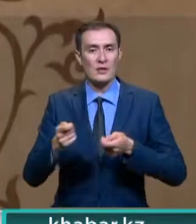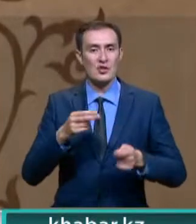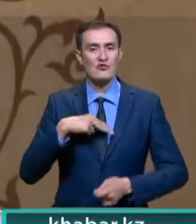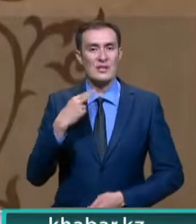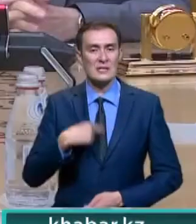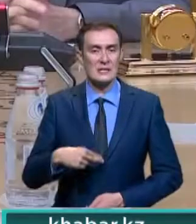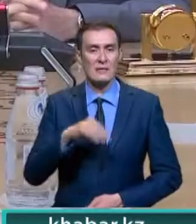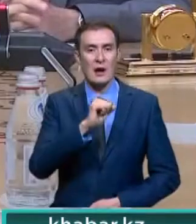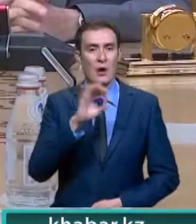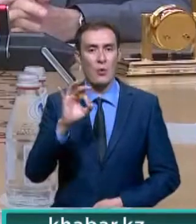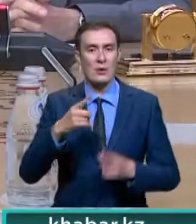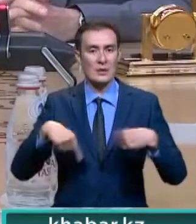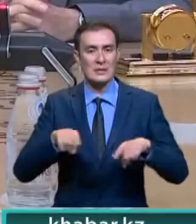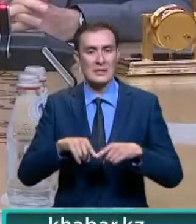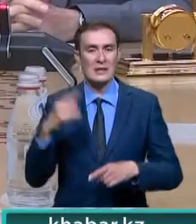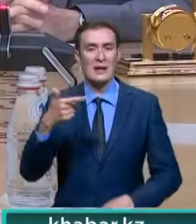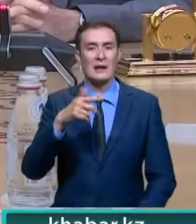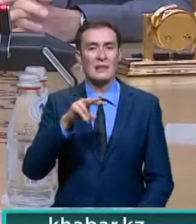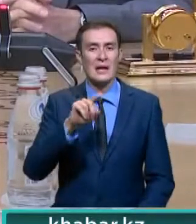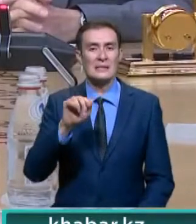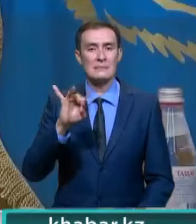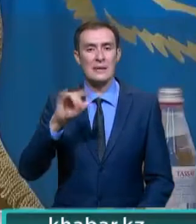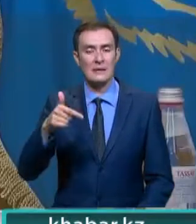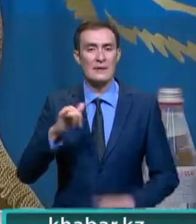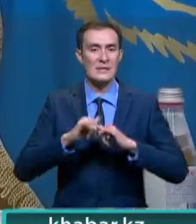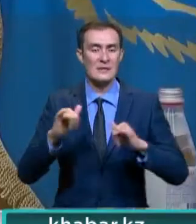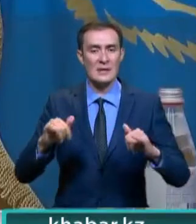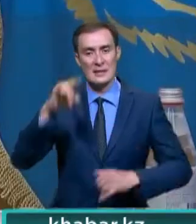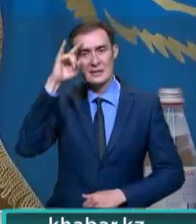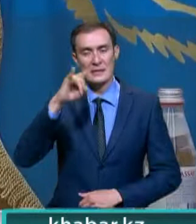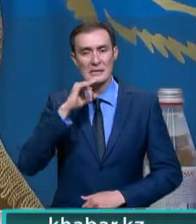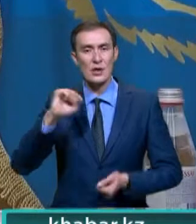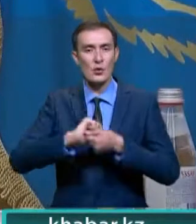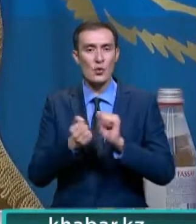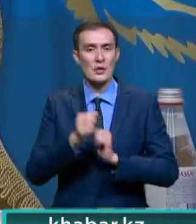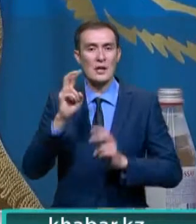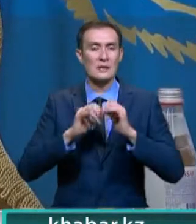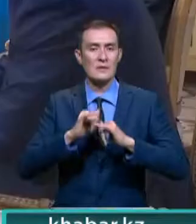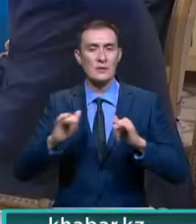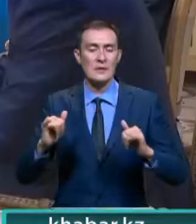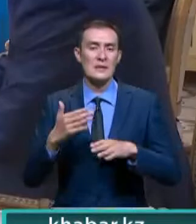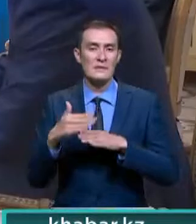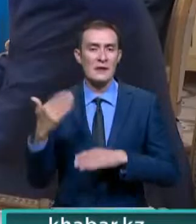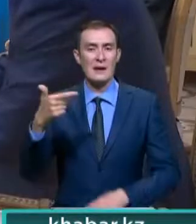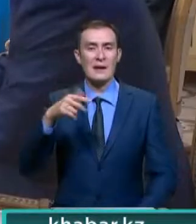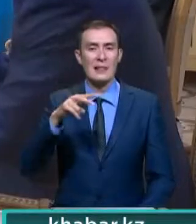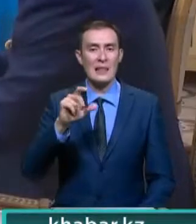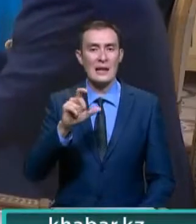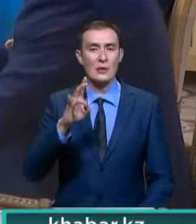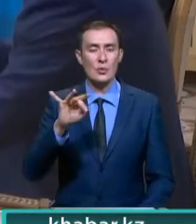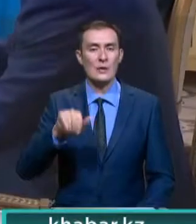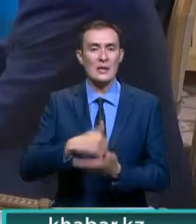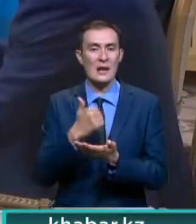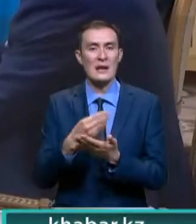швейцарского акционерного общества Айвана Глазенберга за вклад в развитие казахстанской горнодобывающей отрасли. Отмечу, Glencore является